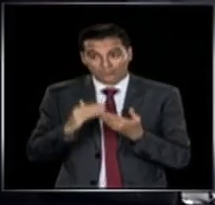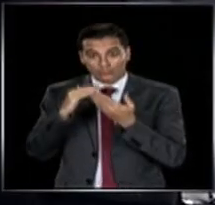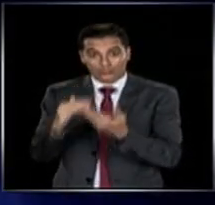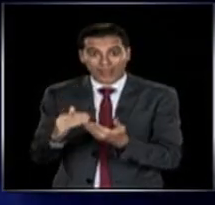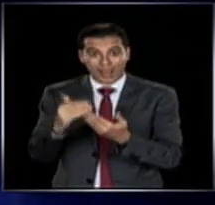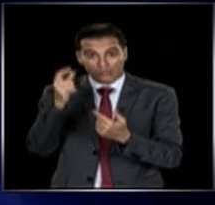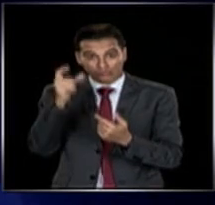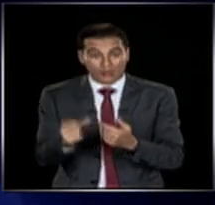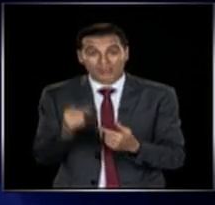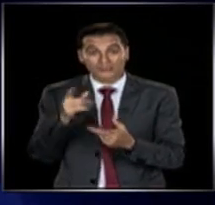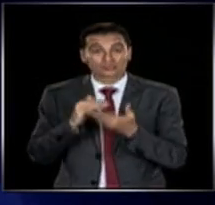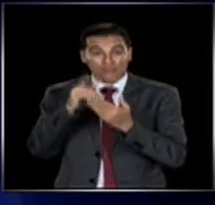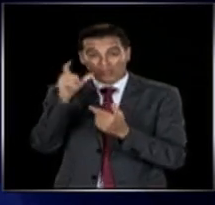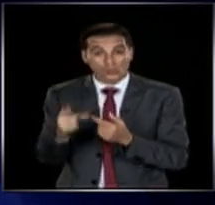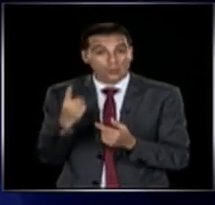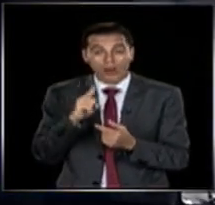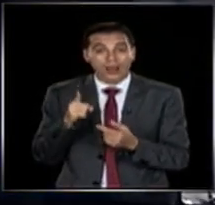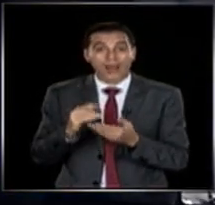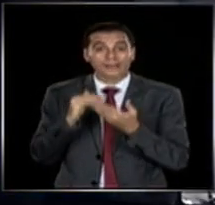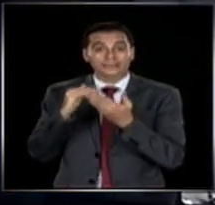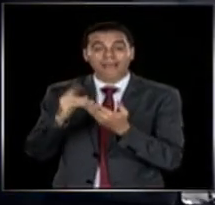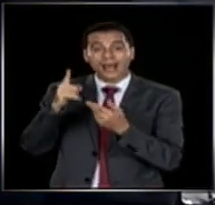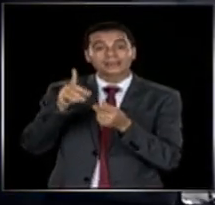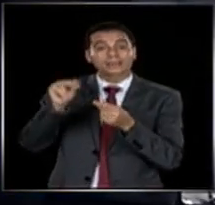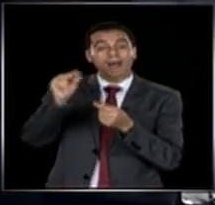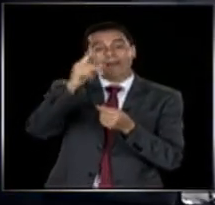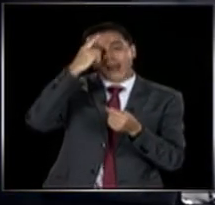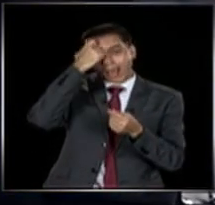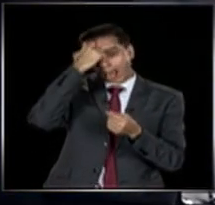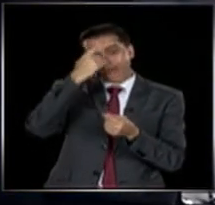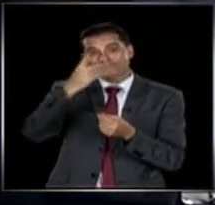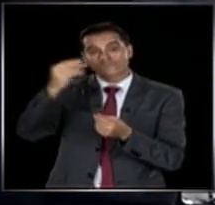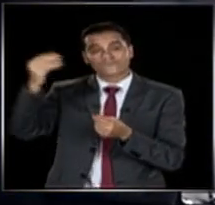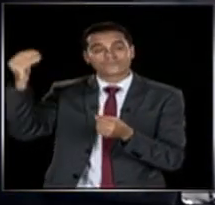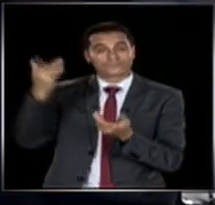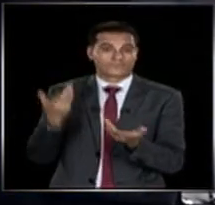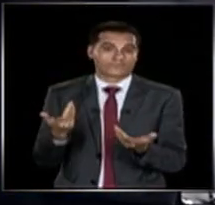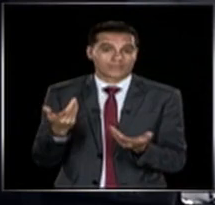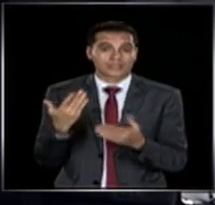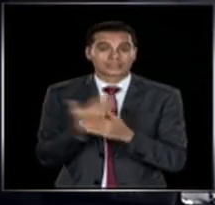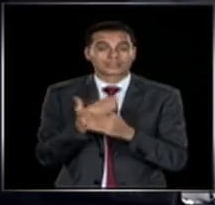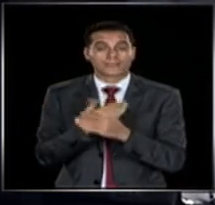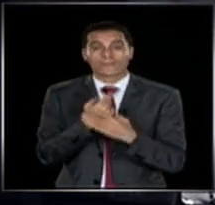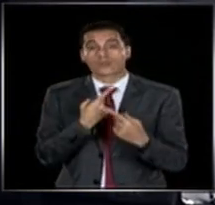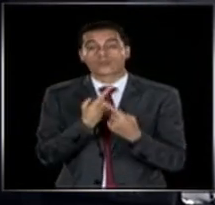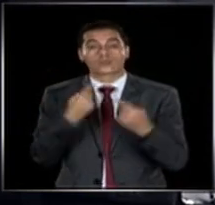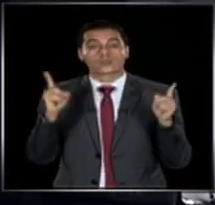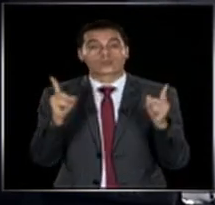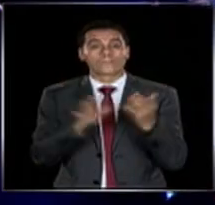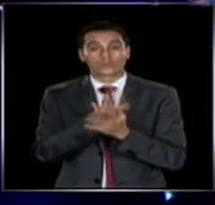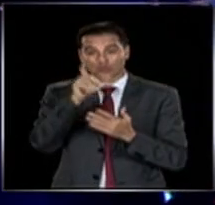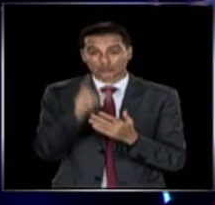حقيقة الامر احنا هنريح اسرة الاف واسر كاملة واسر والاف طبعا. لان المشكلة اللي